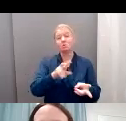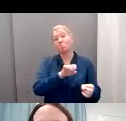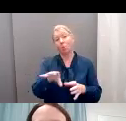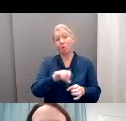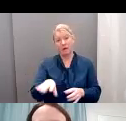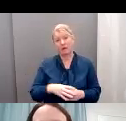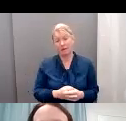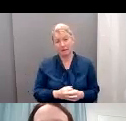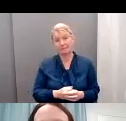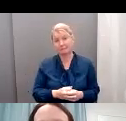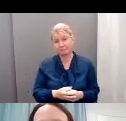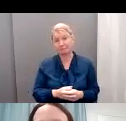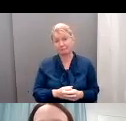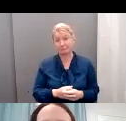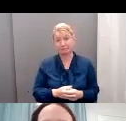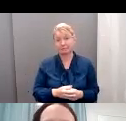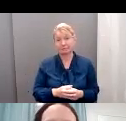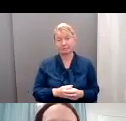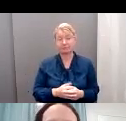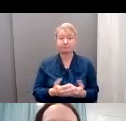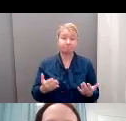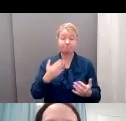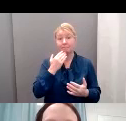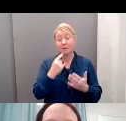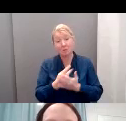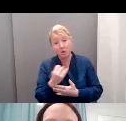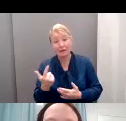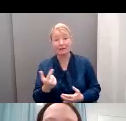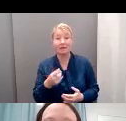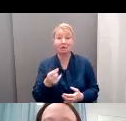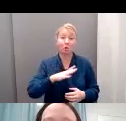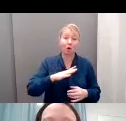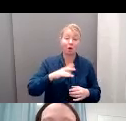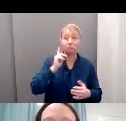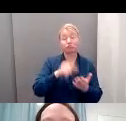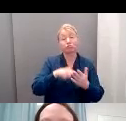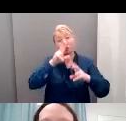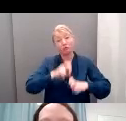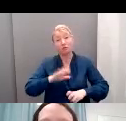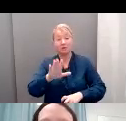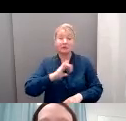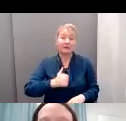påverkar vad du har för utrymme att utforska.